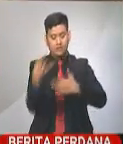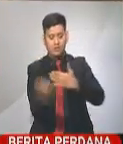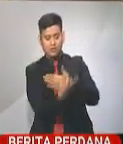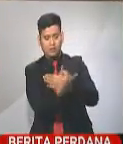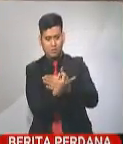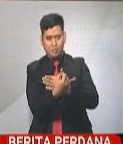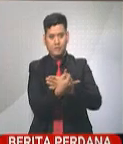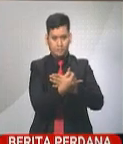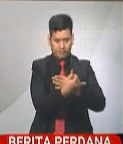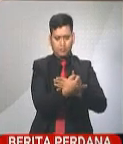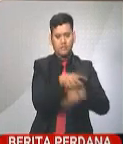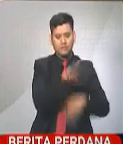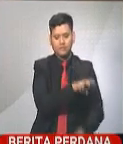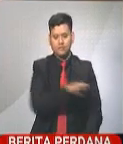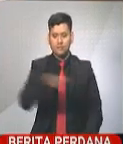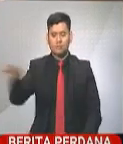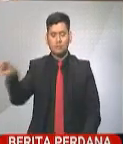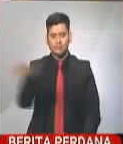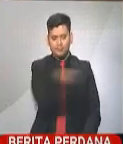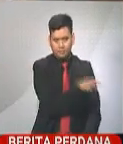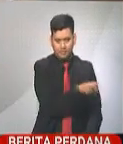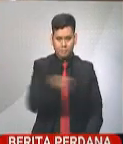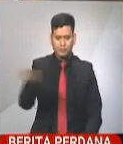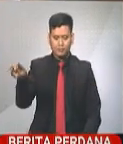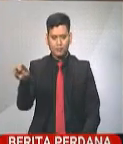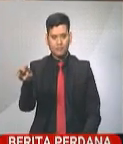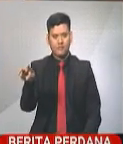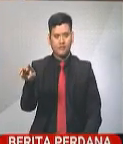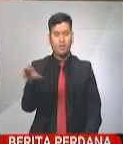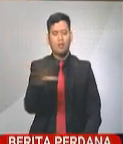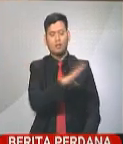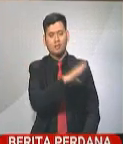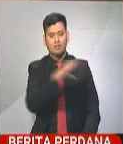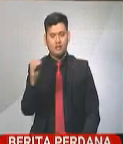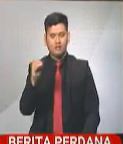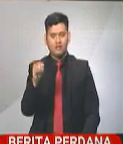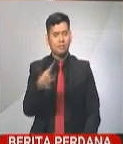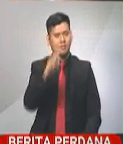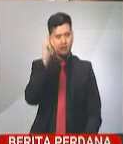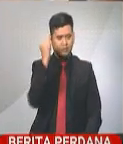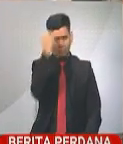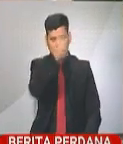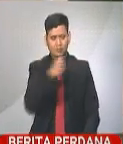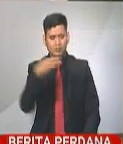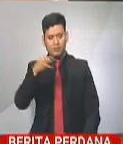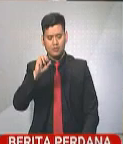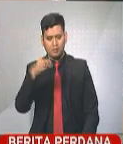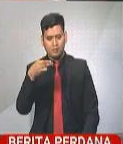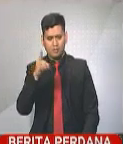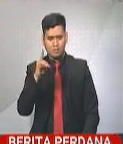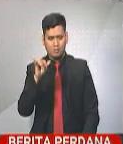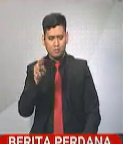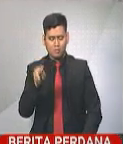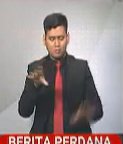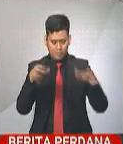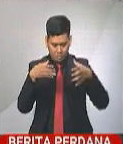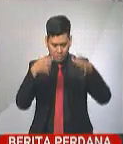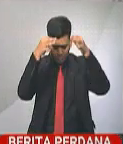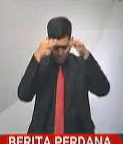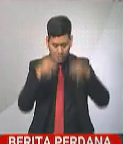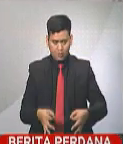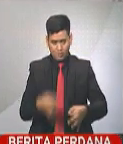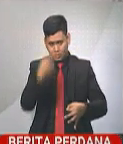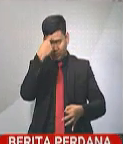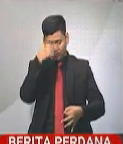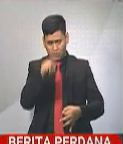aliran trafik kenderaan di kompleks tersebut. Tan Sri Muhyiddin yang juga pengerusi Jawatankuasa Penyelarasan Keputusan bagi menangani